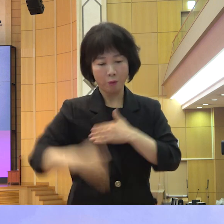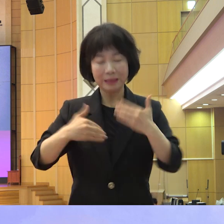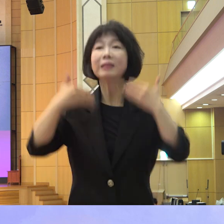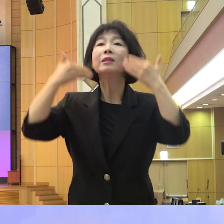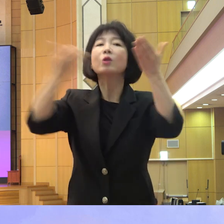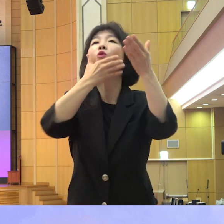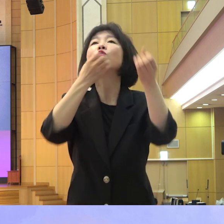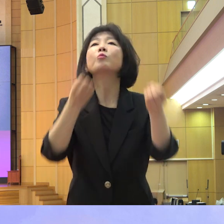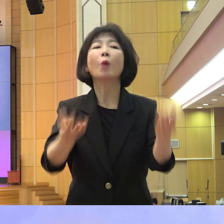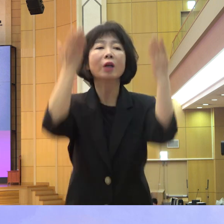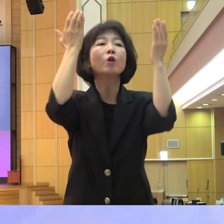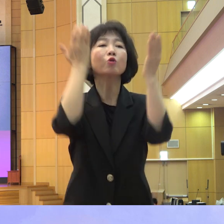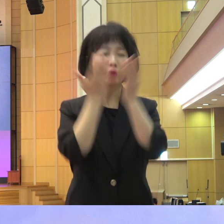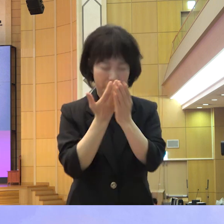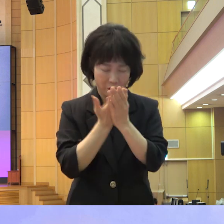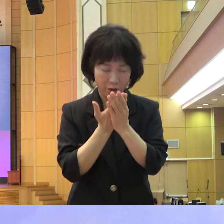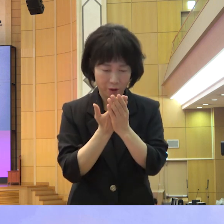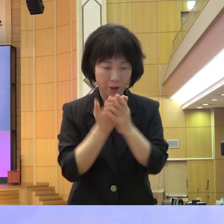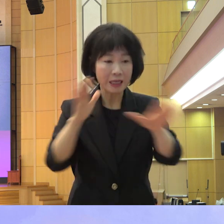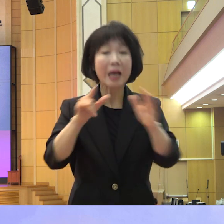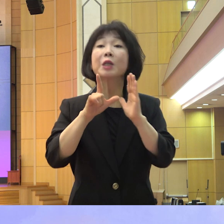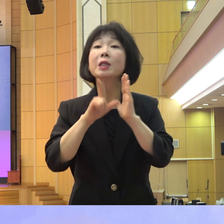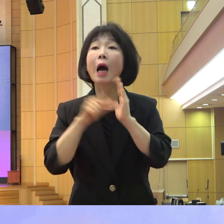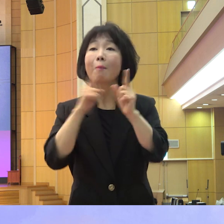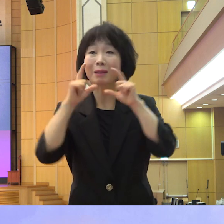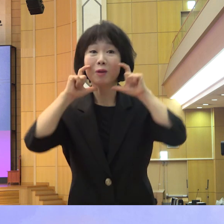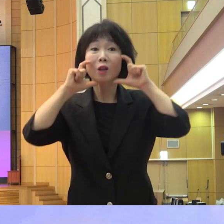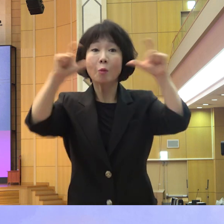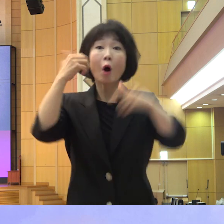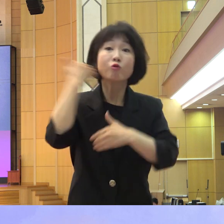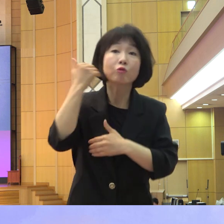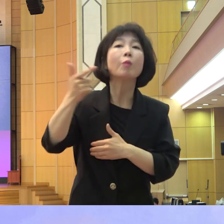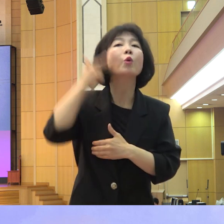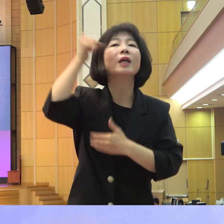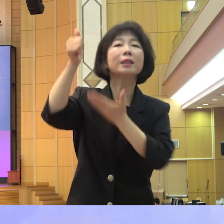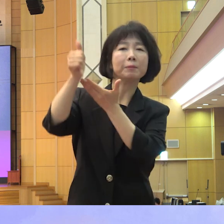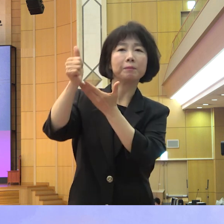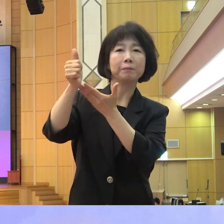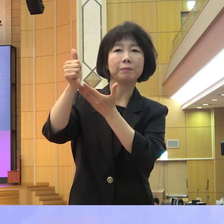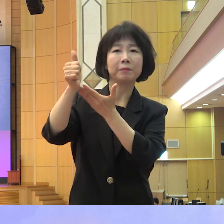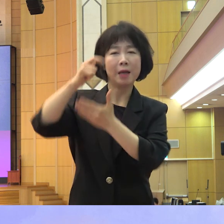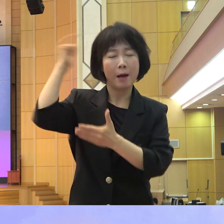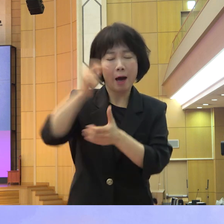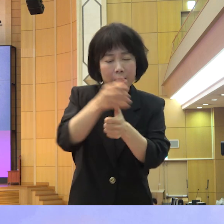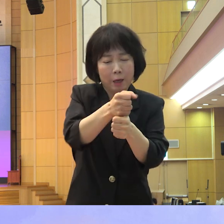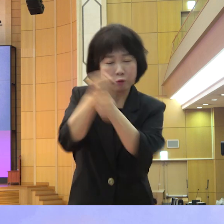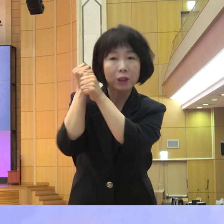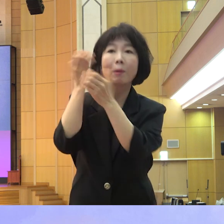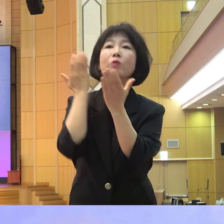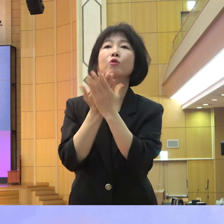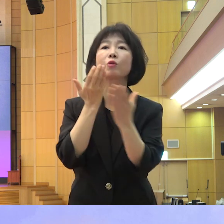있도록 축복하여 주시옵소서. 이 시간 말씀을 증거하시는 목사님 능력의 장중에 붙잡아